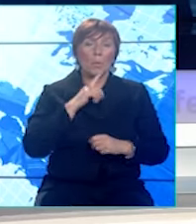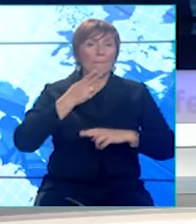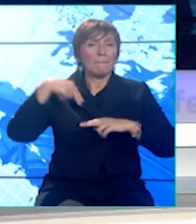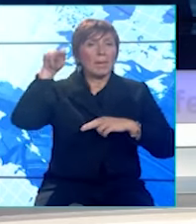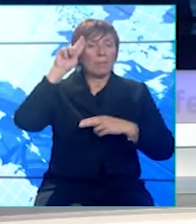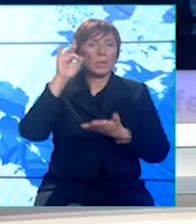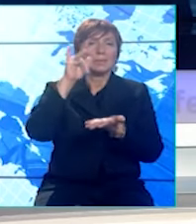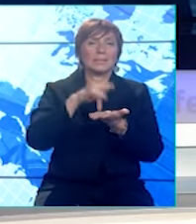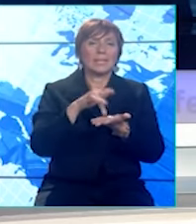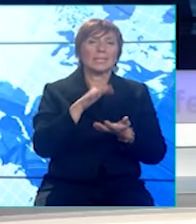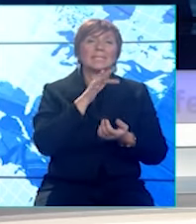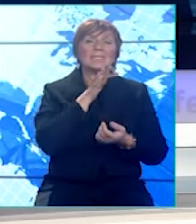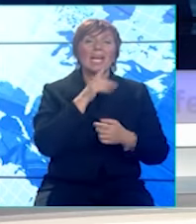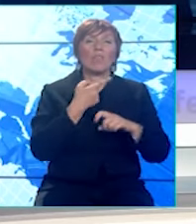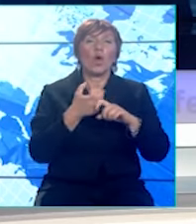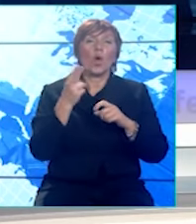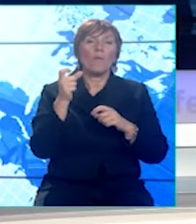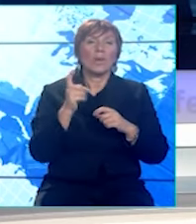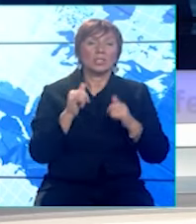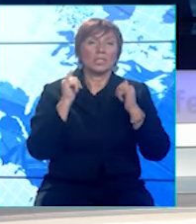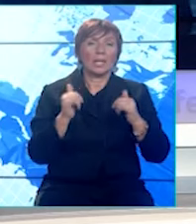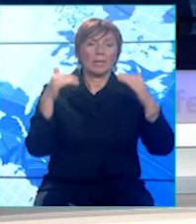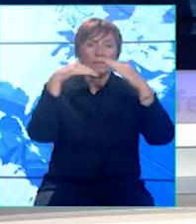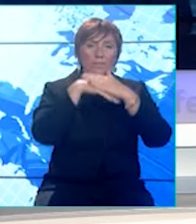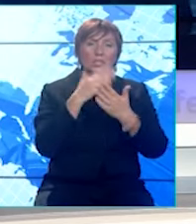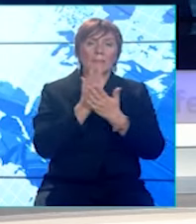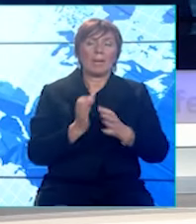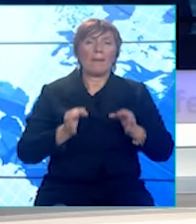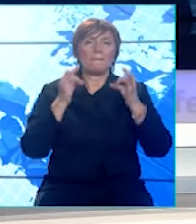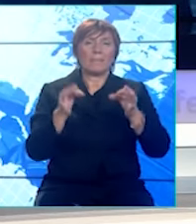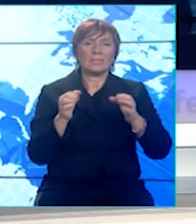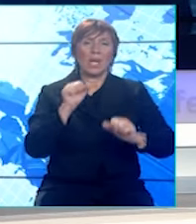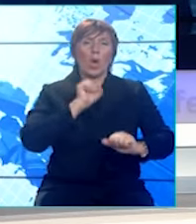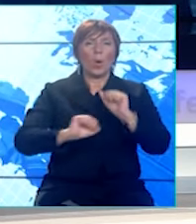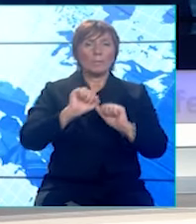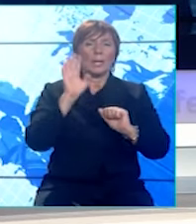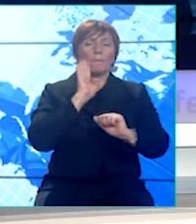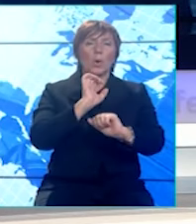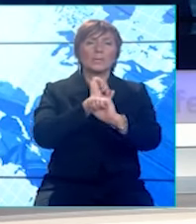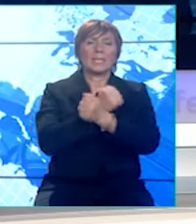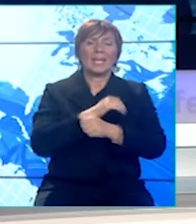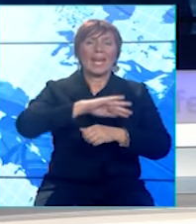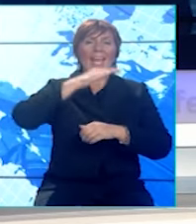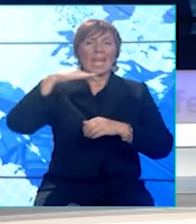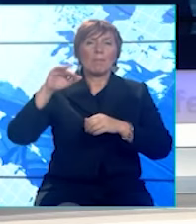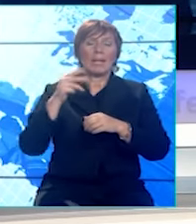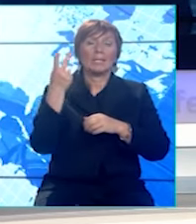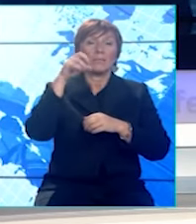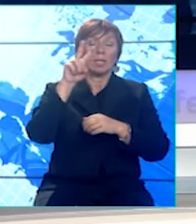U memorijalnom centru Sarajevo Kovači večeras je održana manifestacija Odbrana Bosne i Hercegovine